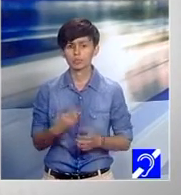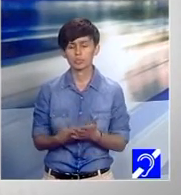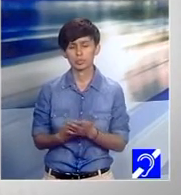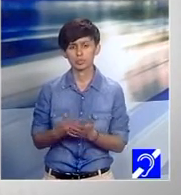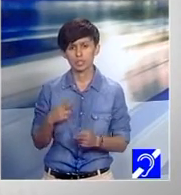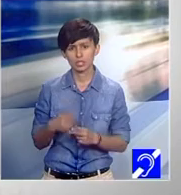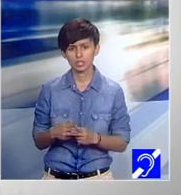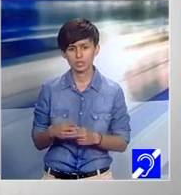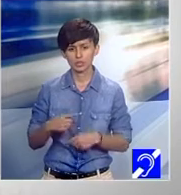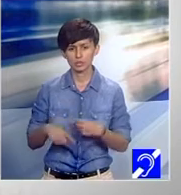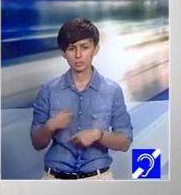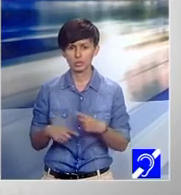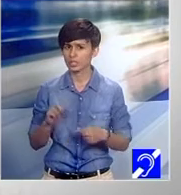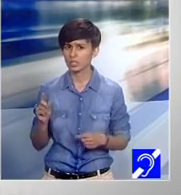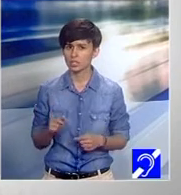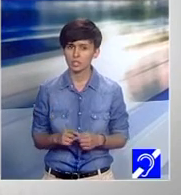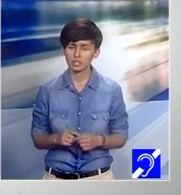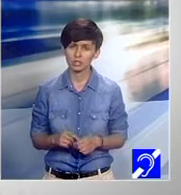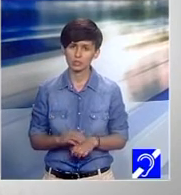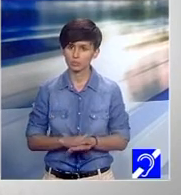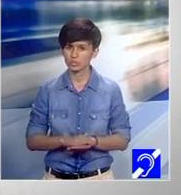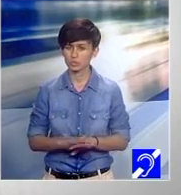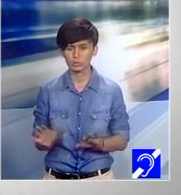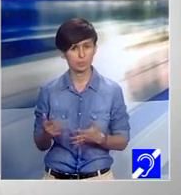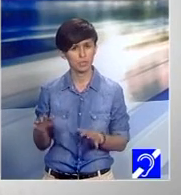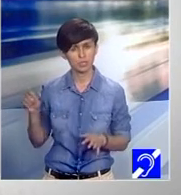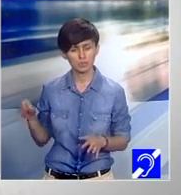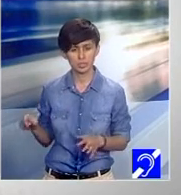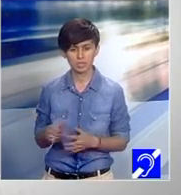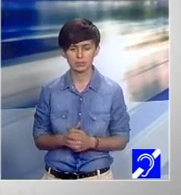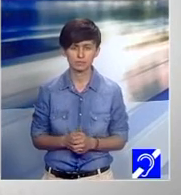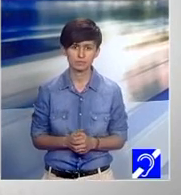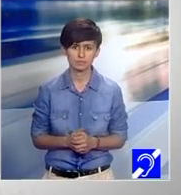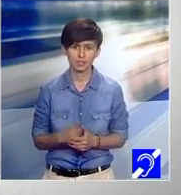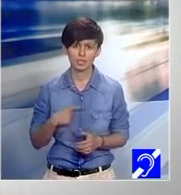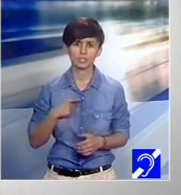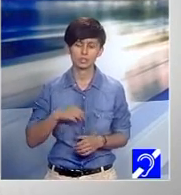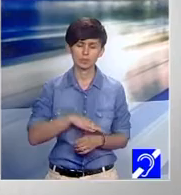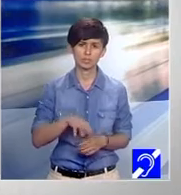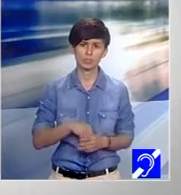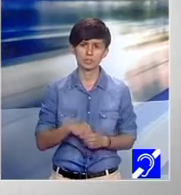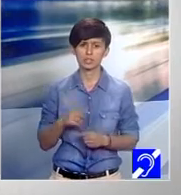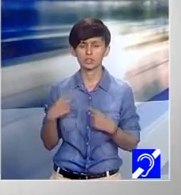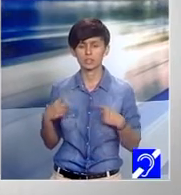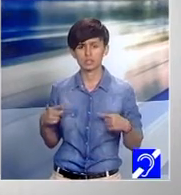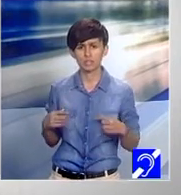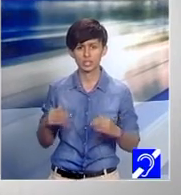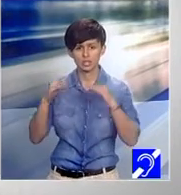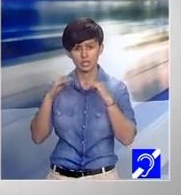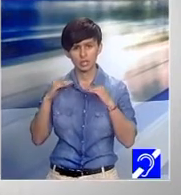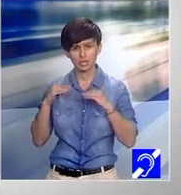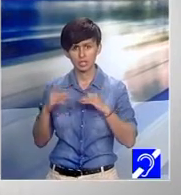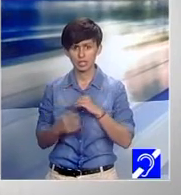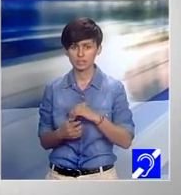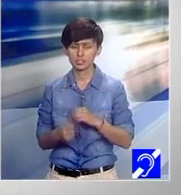boala nu iartă pe nimeni, genetica nu iartă, să știți. Avem familii din diverse clase sociale cu diverse pregătiri, deci